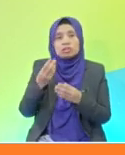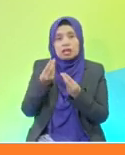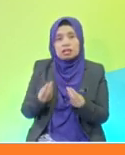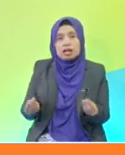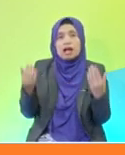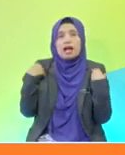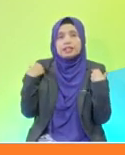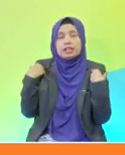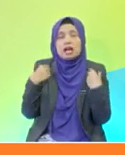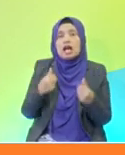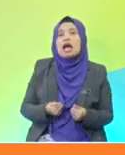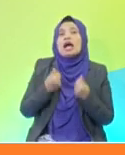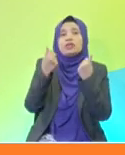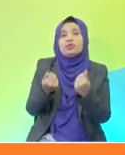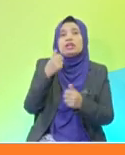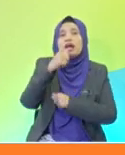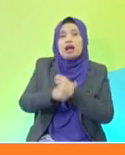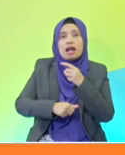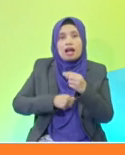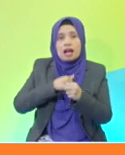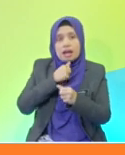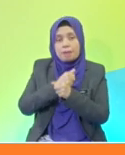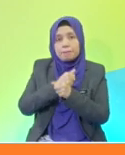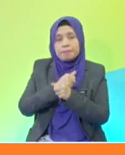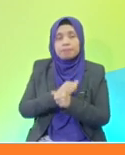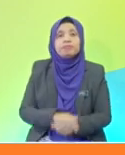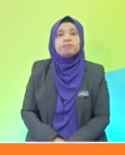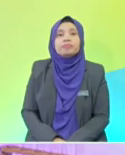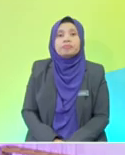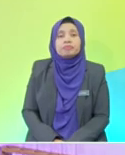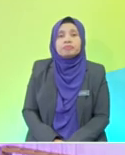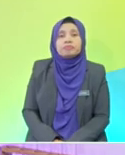anugerah alam ini betul lah pengeluaran tanah adalah alam